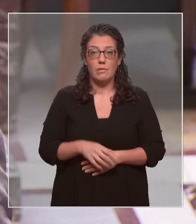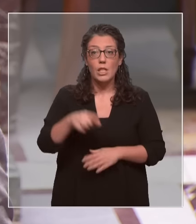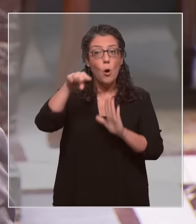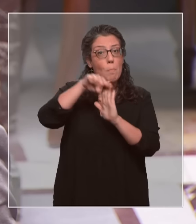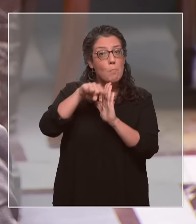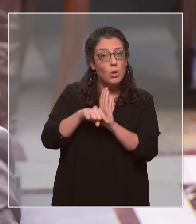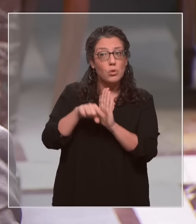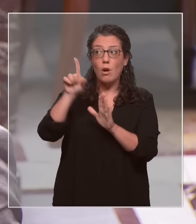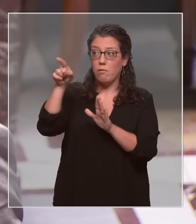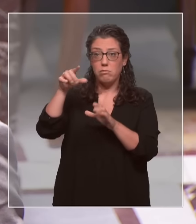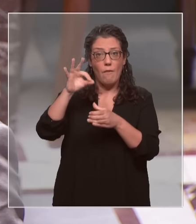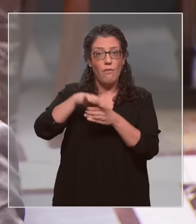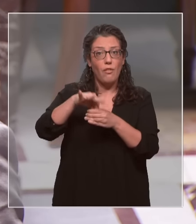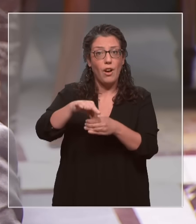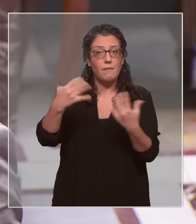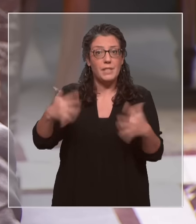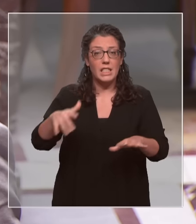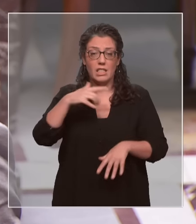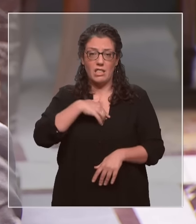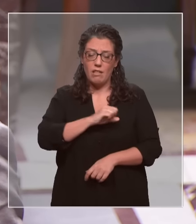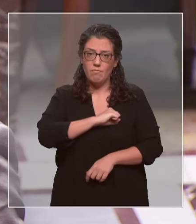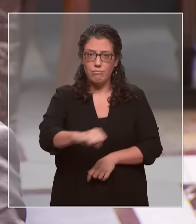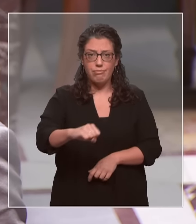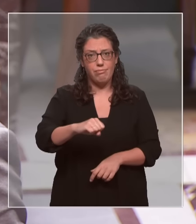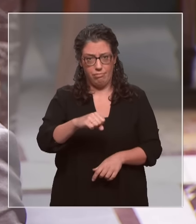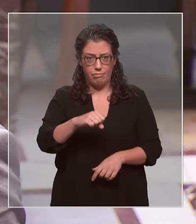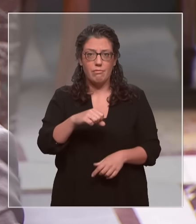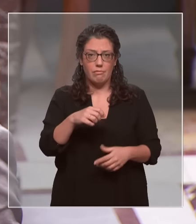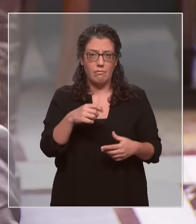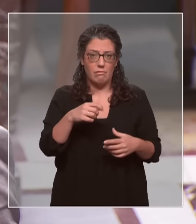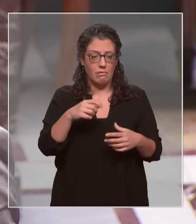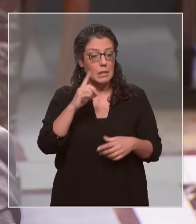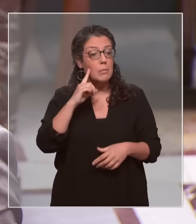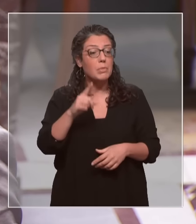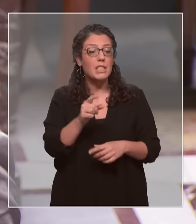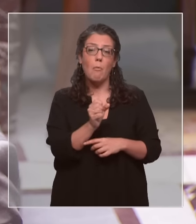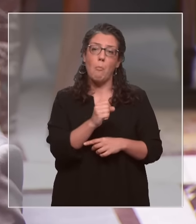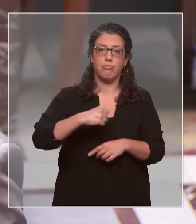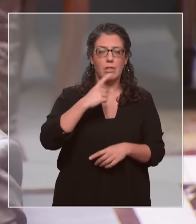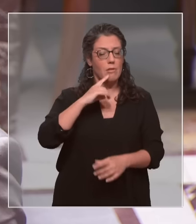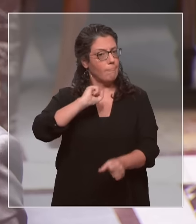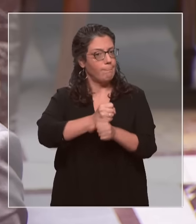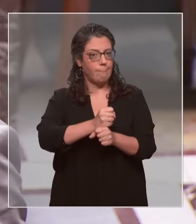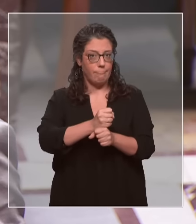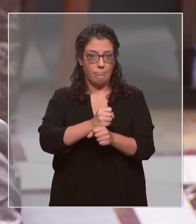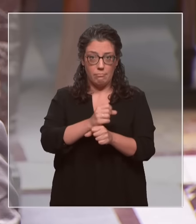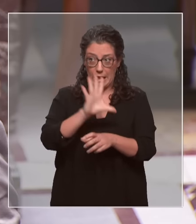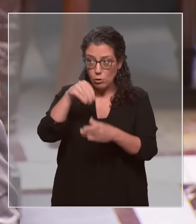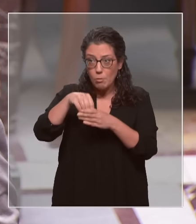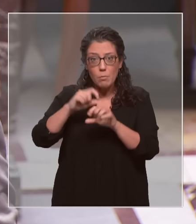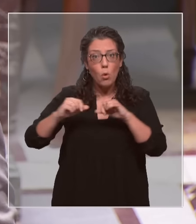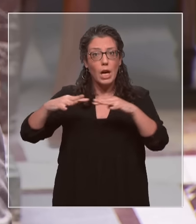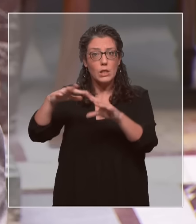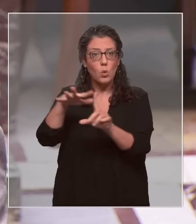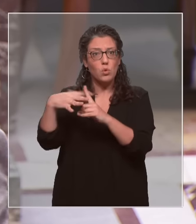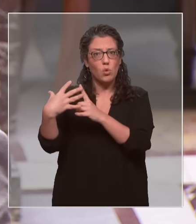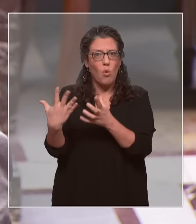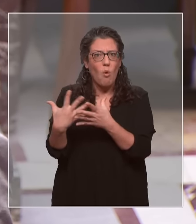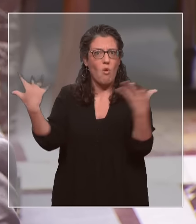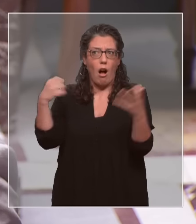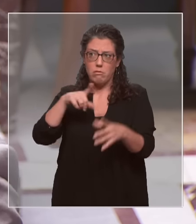mises en œuvre avec force et que des sanctions s'appliquent quand elles ne le sont pas respectées, y compris pour les réseaux sociaux les plus puissants. Sur